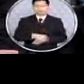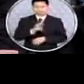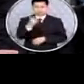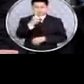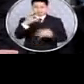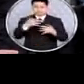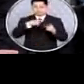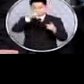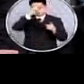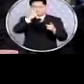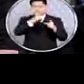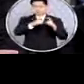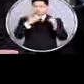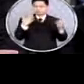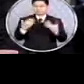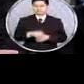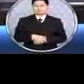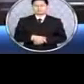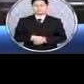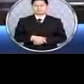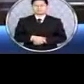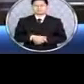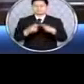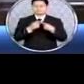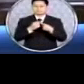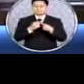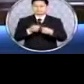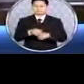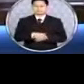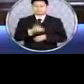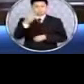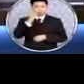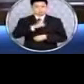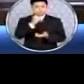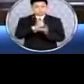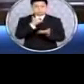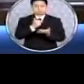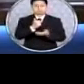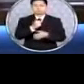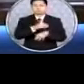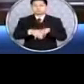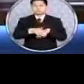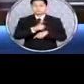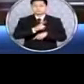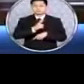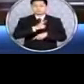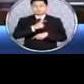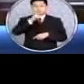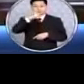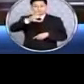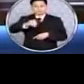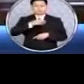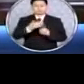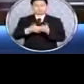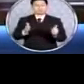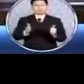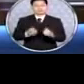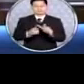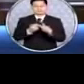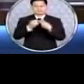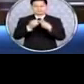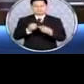问题，我希望能够得到一个比较具体的答案。首先，您如果当选的话，会不会特赦陈水扁先生？第